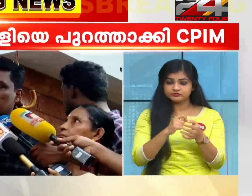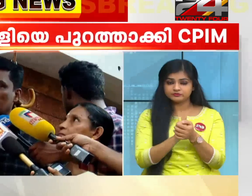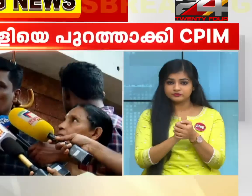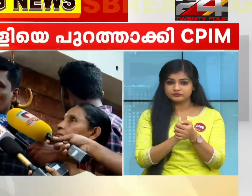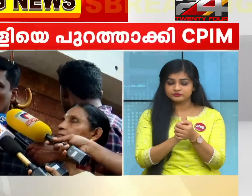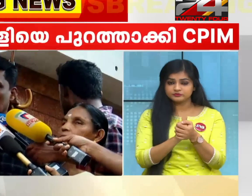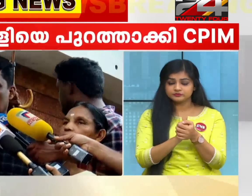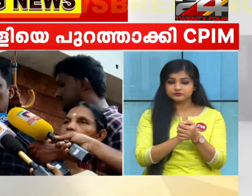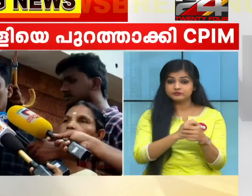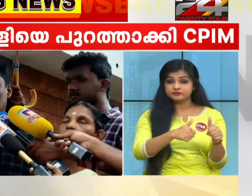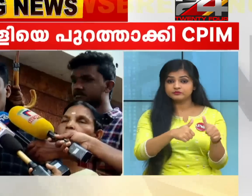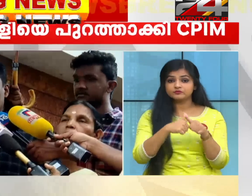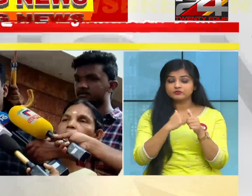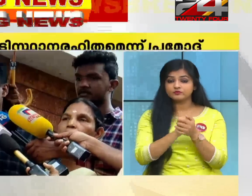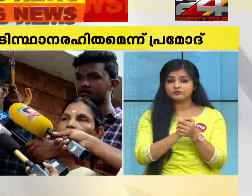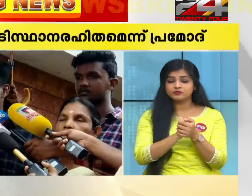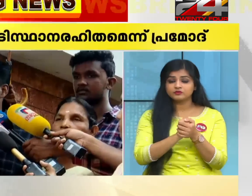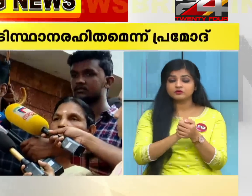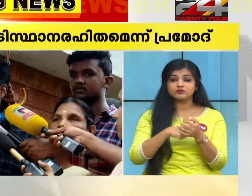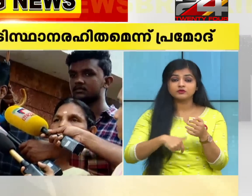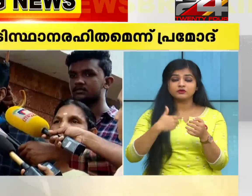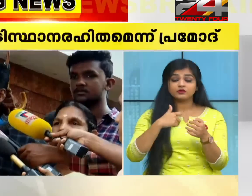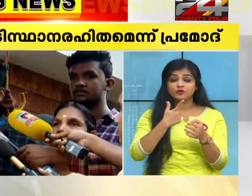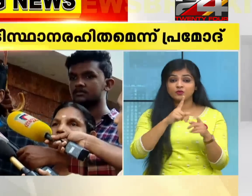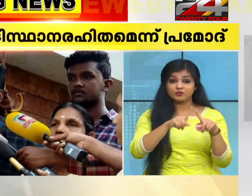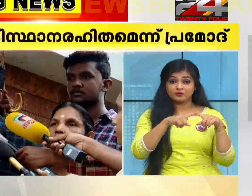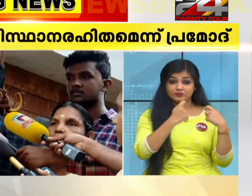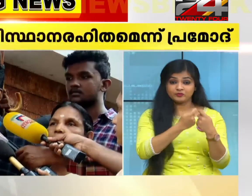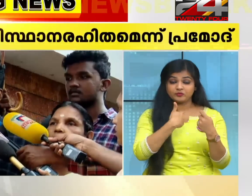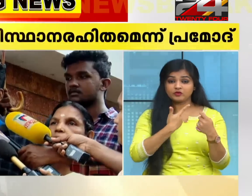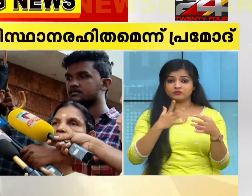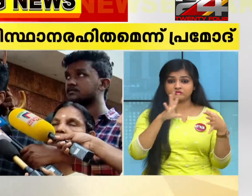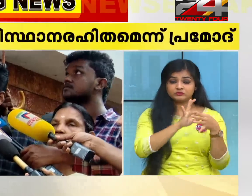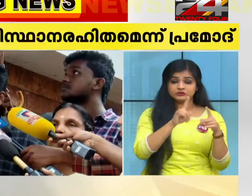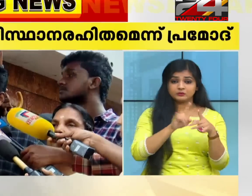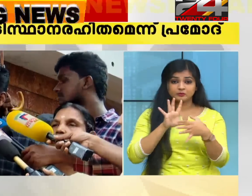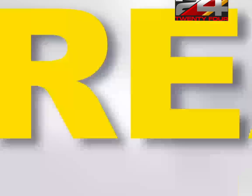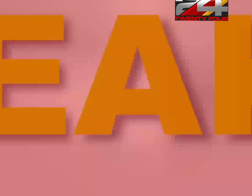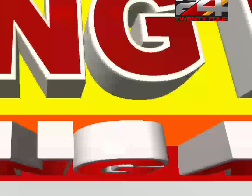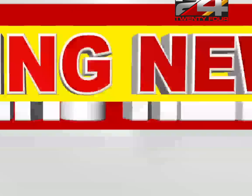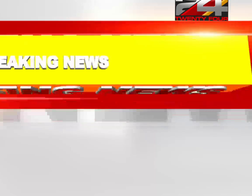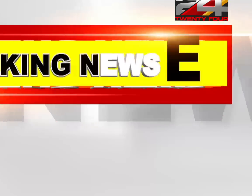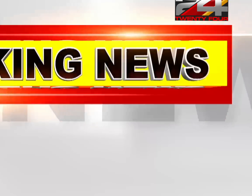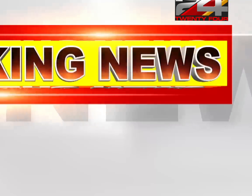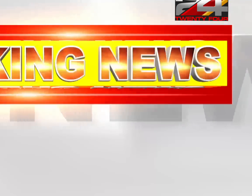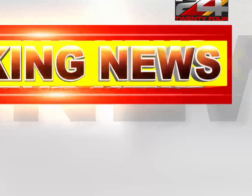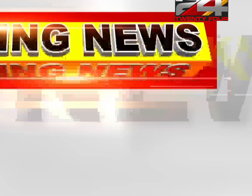അതായത് സുഹൃത്തുക്കളെ, ഞാൻ ഏതെങ്കിലും ഒരു പക്ഷത്തിൻ്റെ ഒരാളെന്നല്ല. അത് സുഹൃത്തുക്കൾ കൃത്യമായിട്ട്